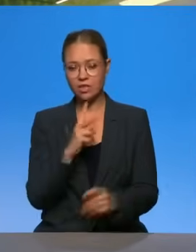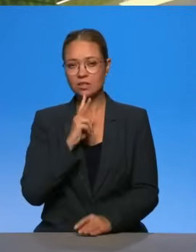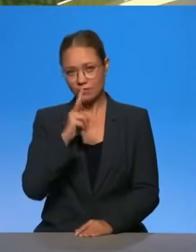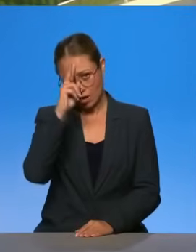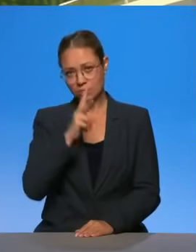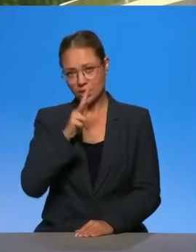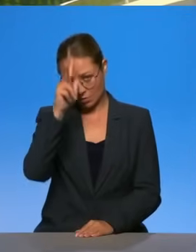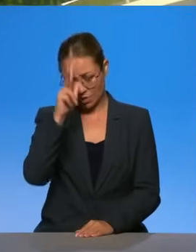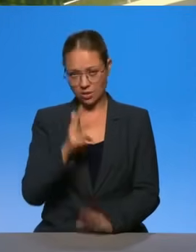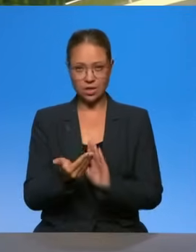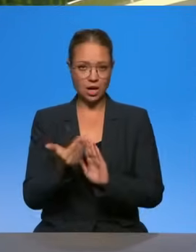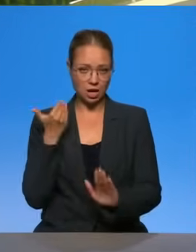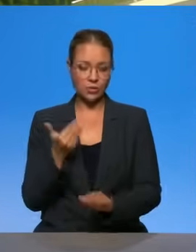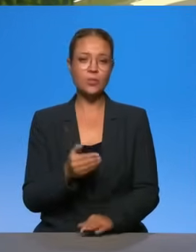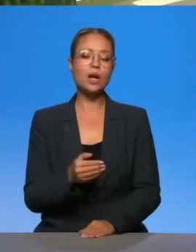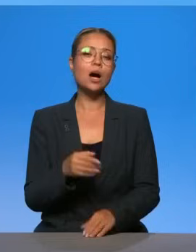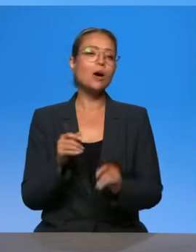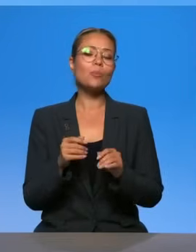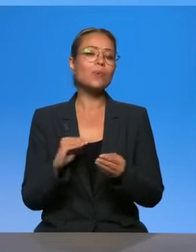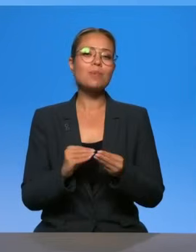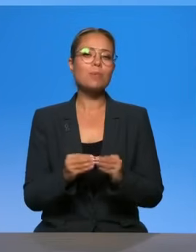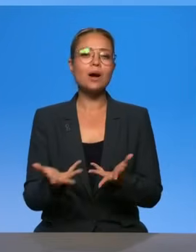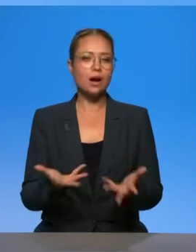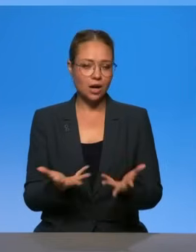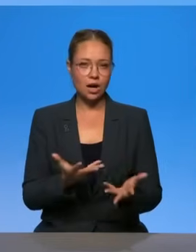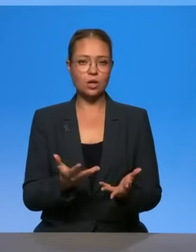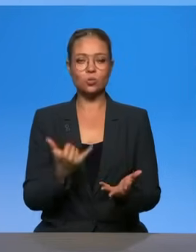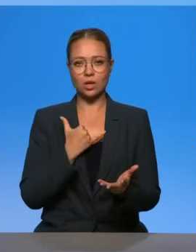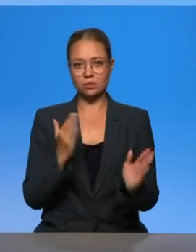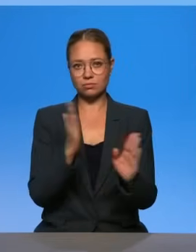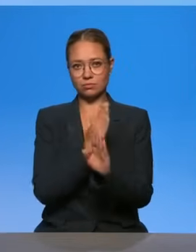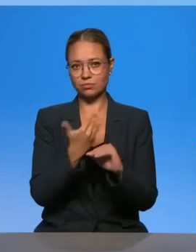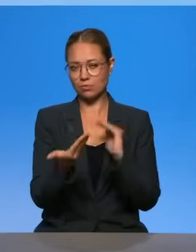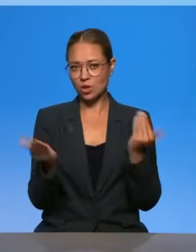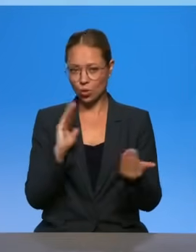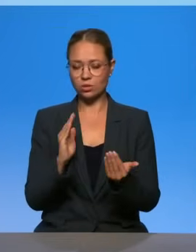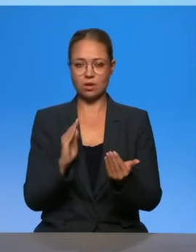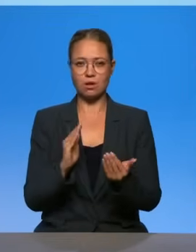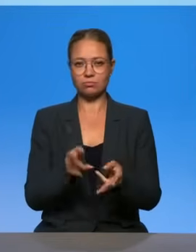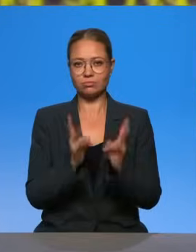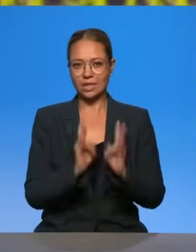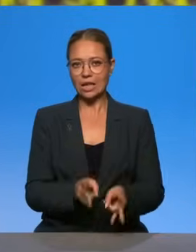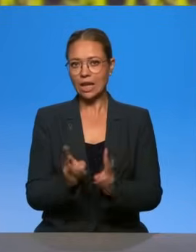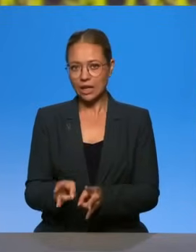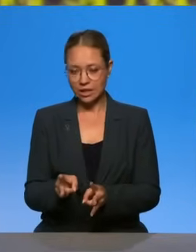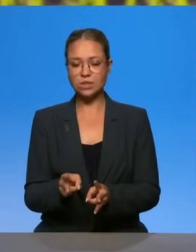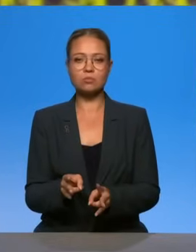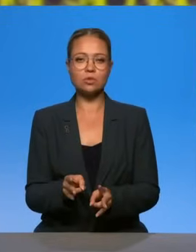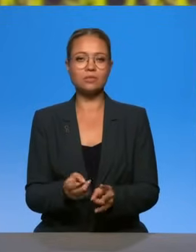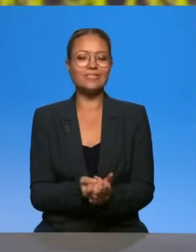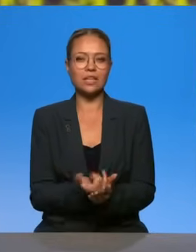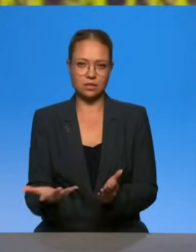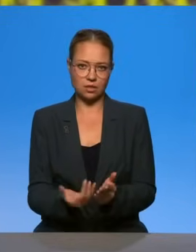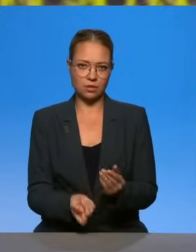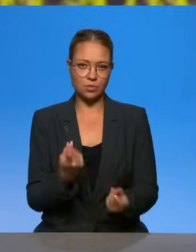несколько крупных природных катаклизмов. Это паводки весенние и в той